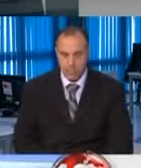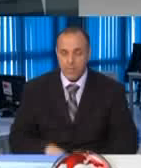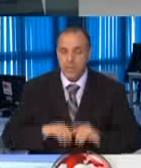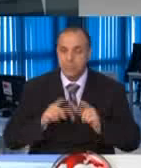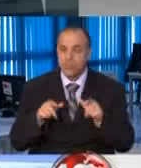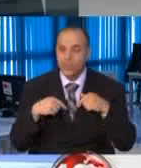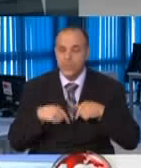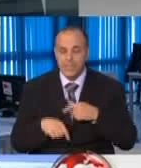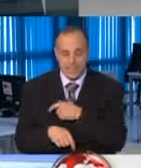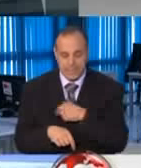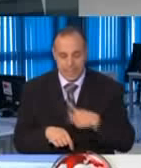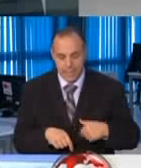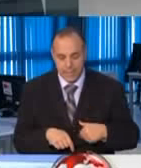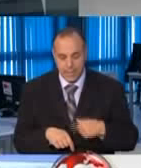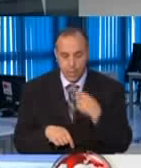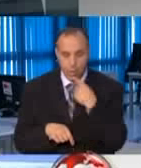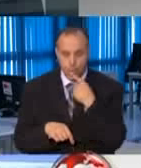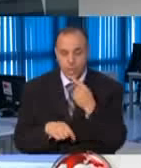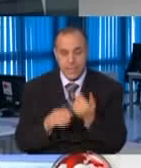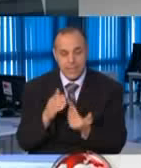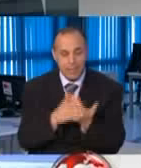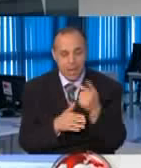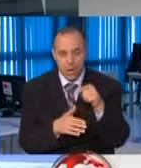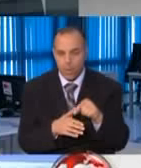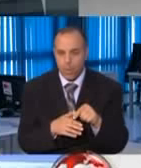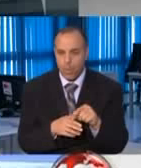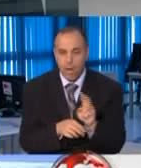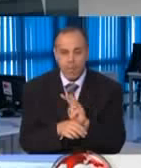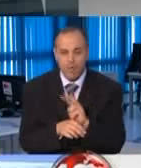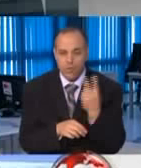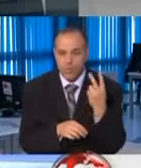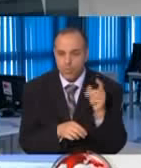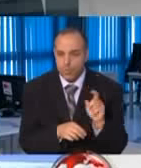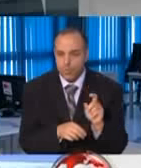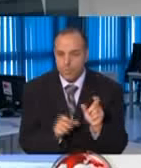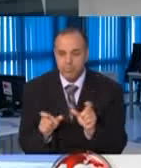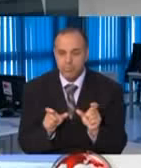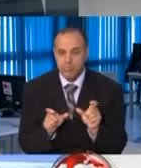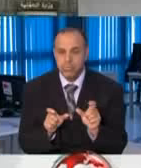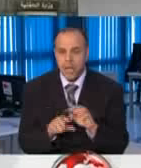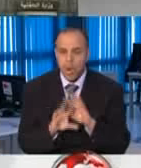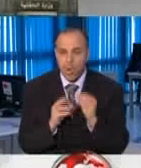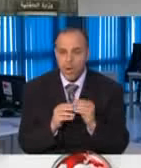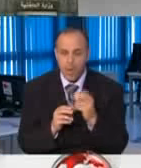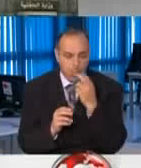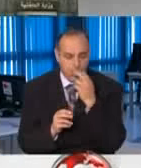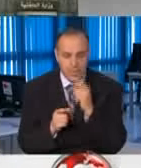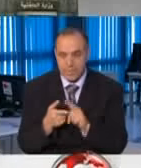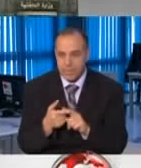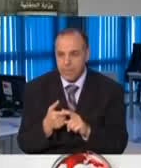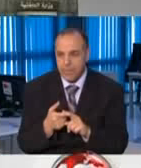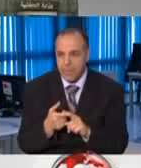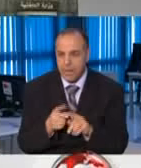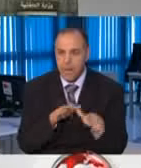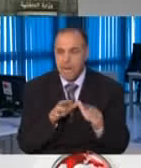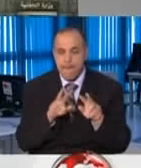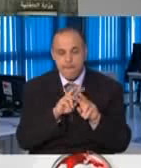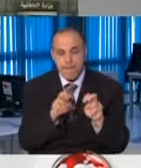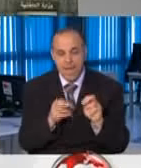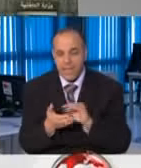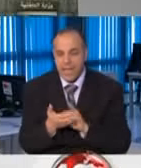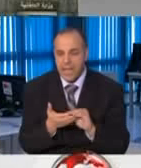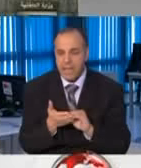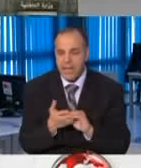كلف وزير الداخلية محمد ناجم الغرسلي صبيحة اليوم متفقدين اثنين من التفقدية العامة للأمن الوطني بإجراء بحث